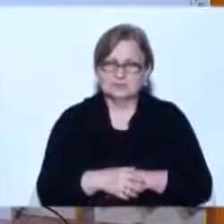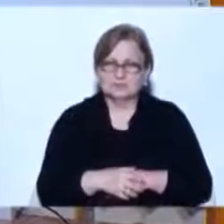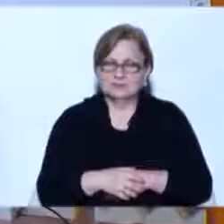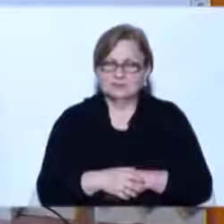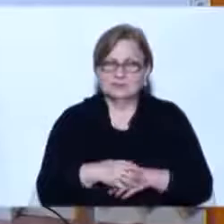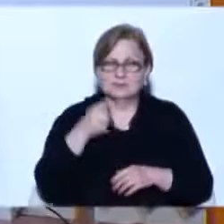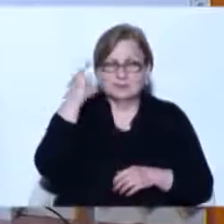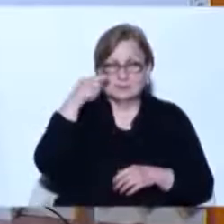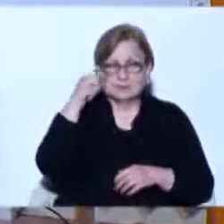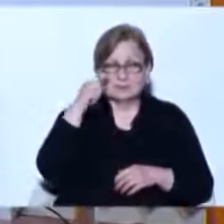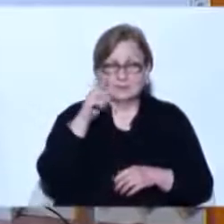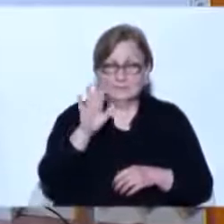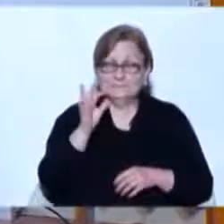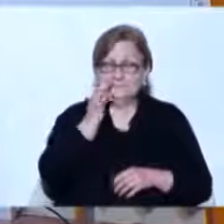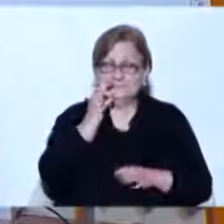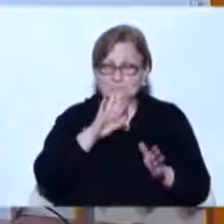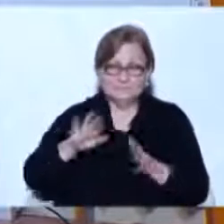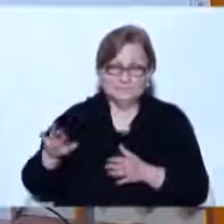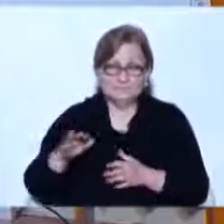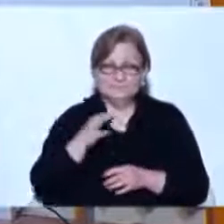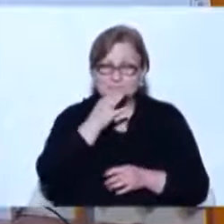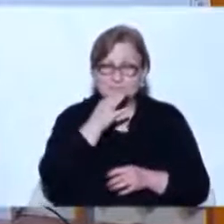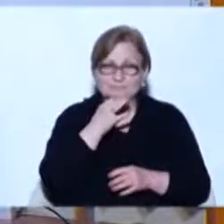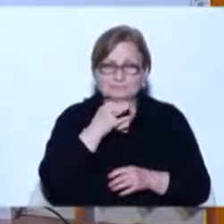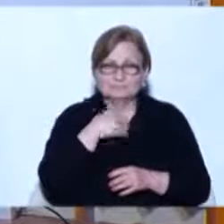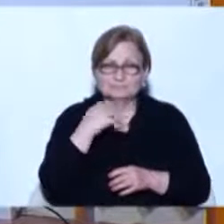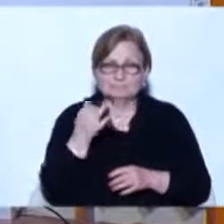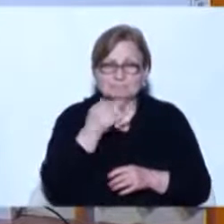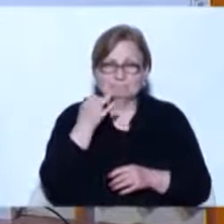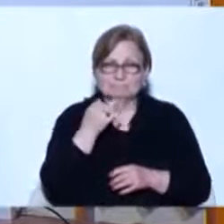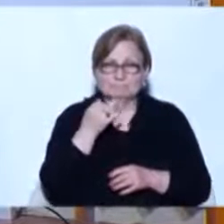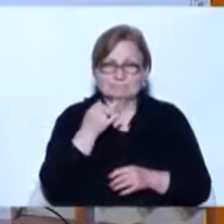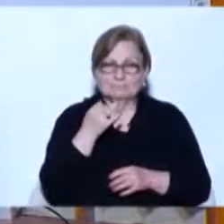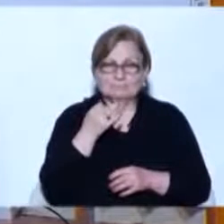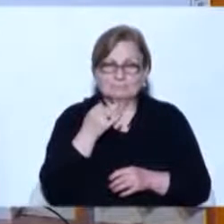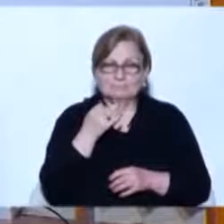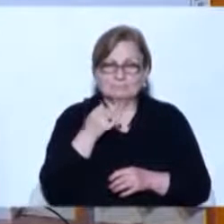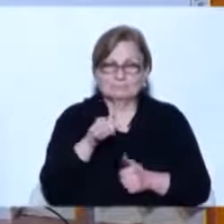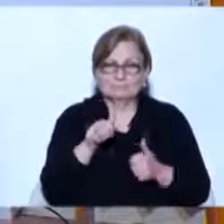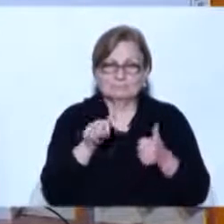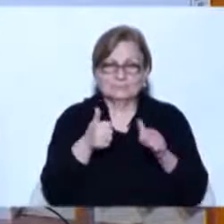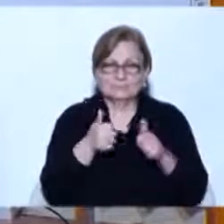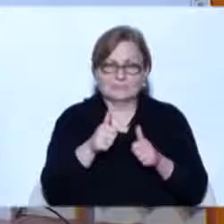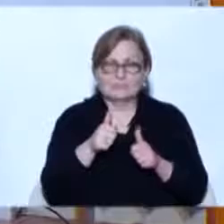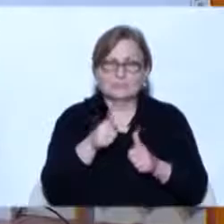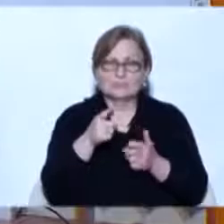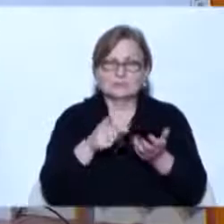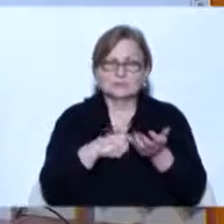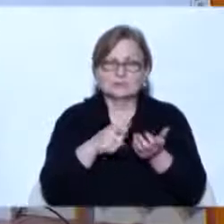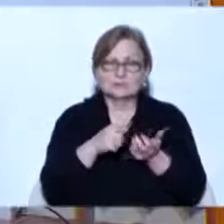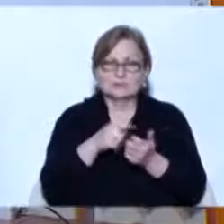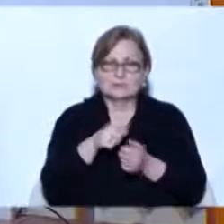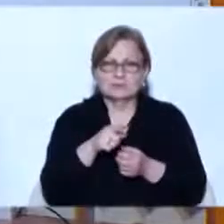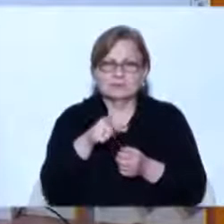გამოცანებზე სანამ დავიწყებთ საუბარს, მაინტერესებს როგორ ითვლით ხოლმე შენ